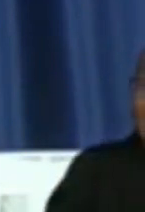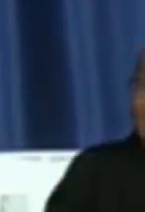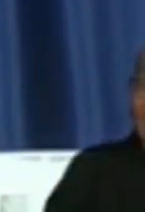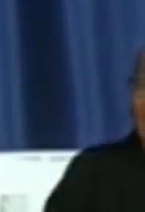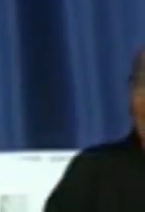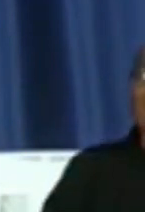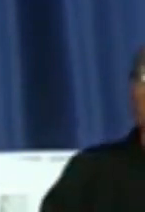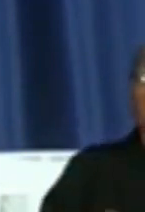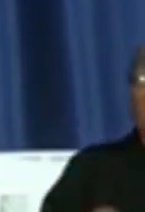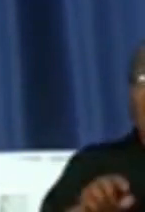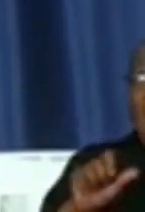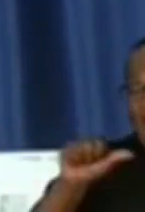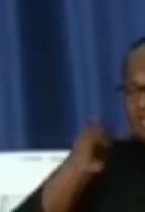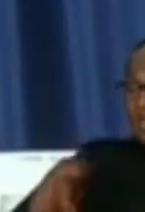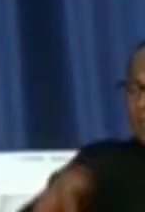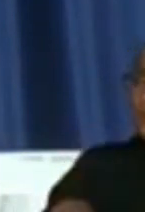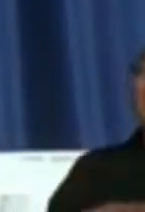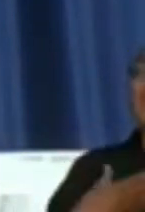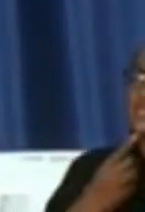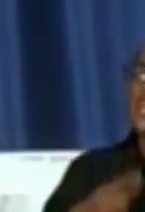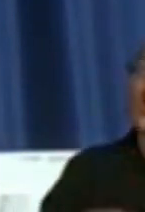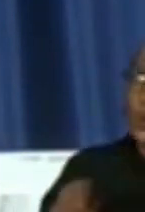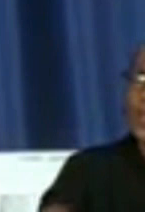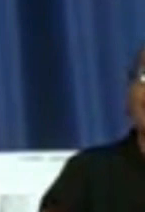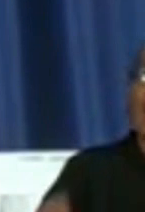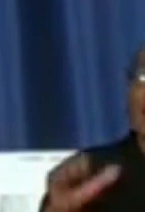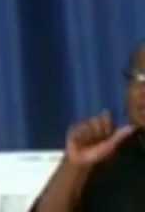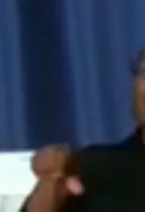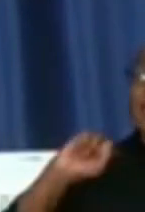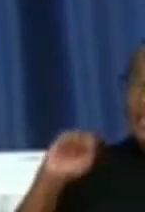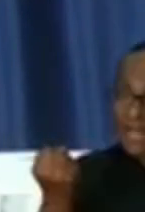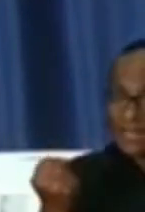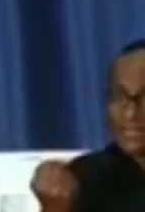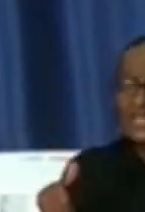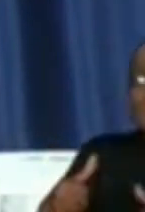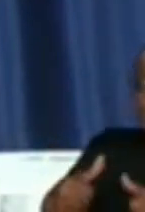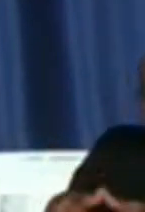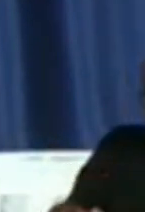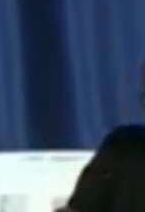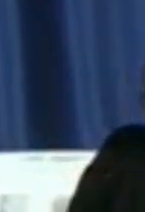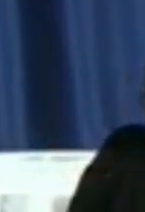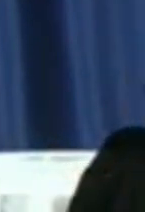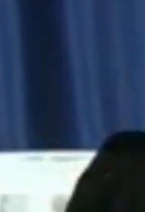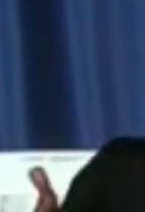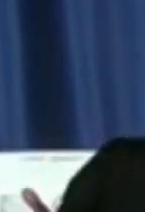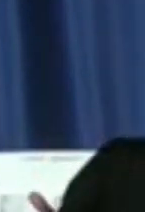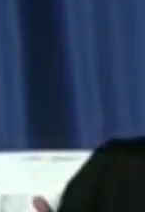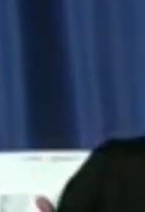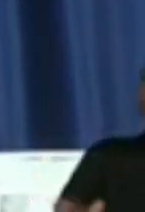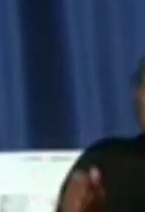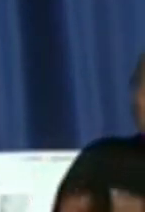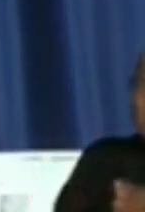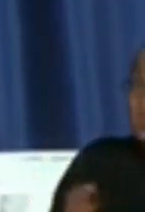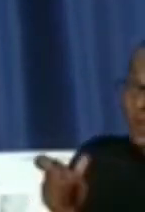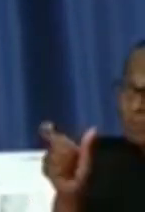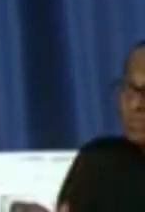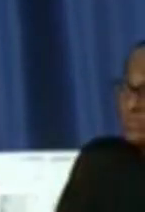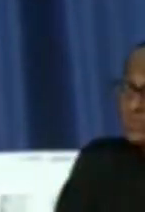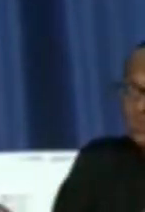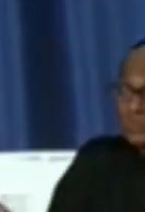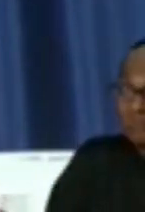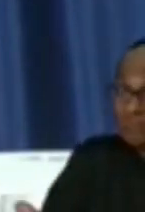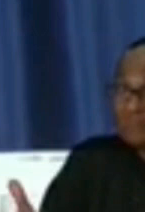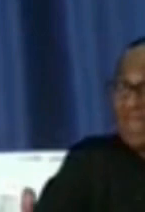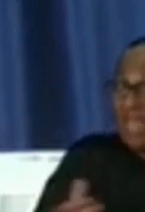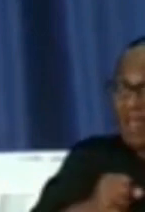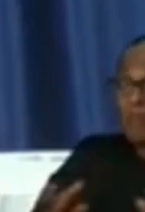bedden aangeboden en merken we dat nu ook het zodanig drukt op onze zorgcapaciteit dat wij merken dat ook